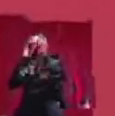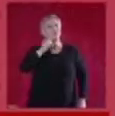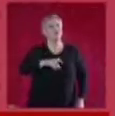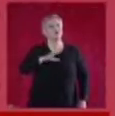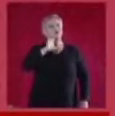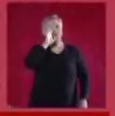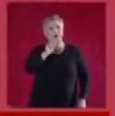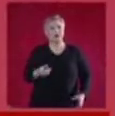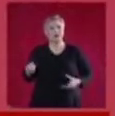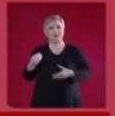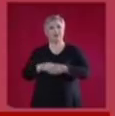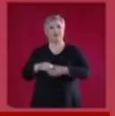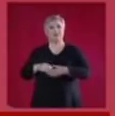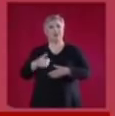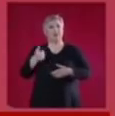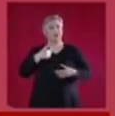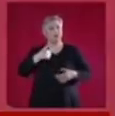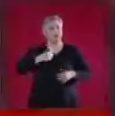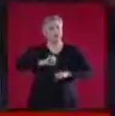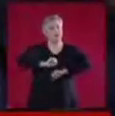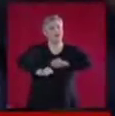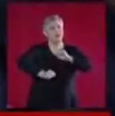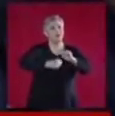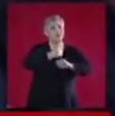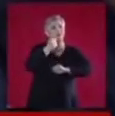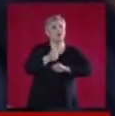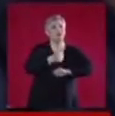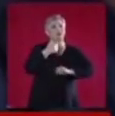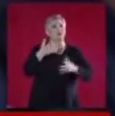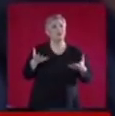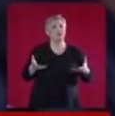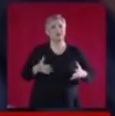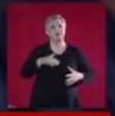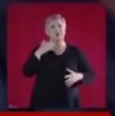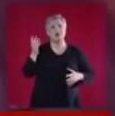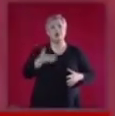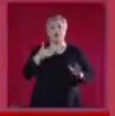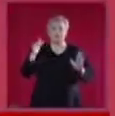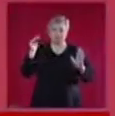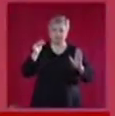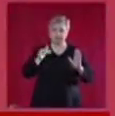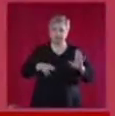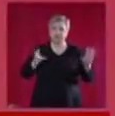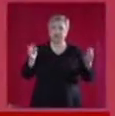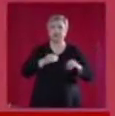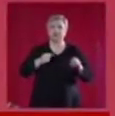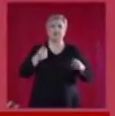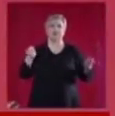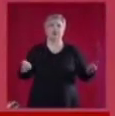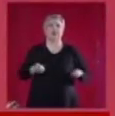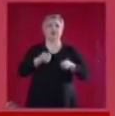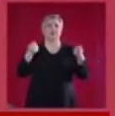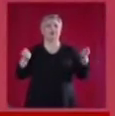προσπάθειά μας να ξεφύγουμε από τον εργασιακό μεσαίωνα είπε λοιπόν ο δημήτρης πριν στόχος μας